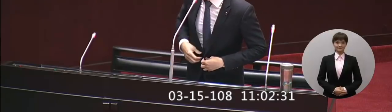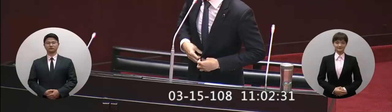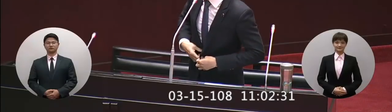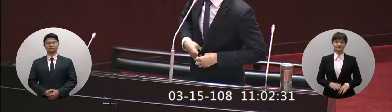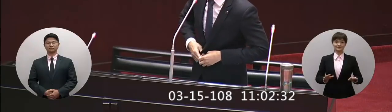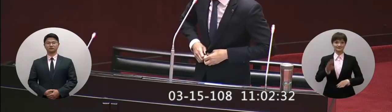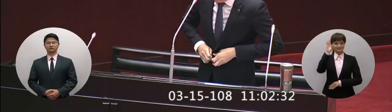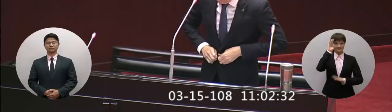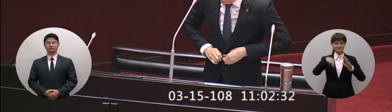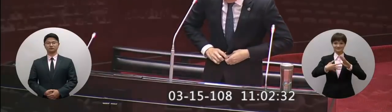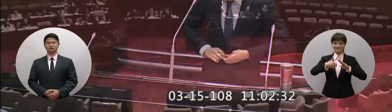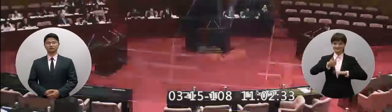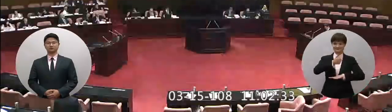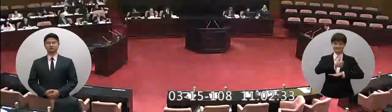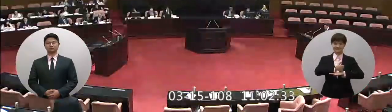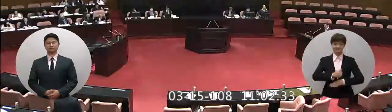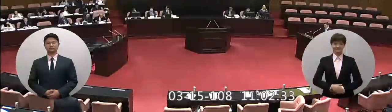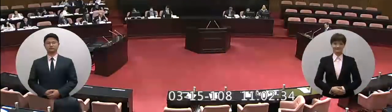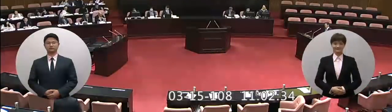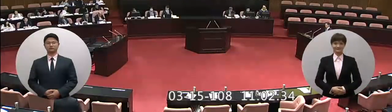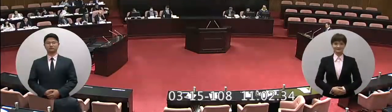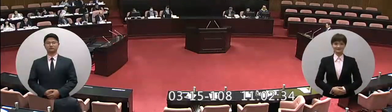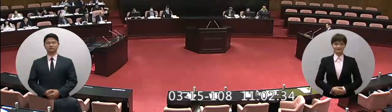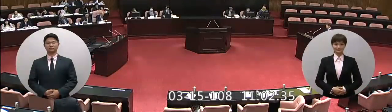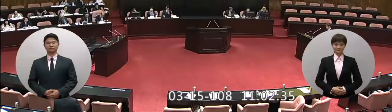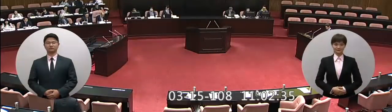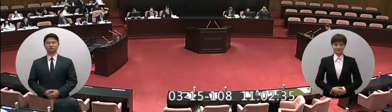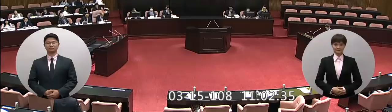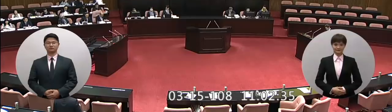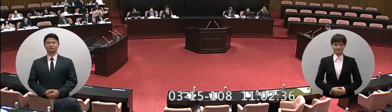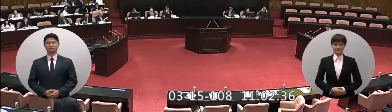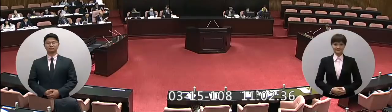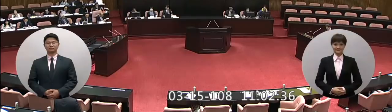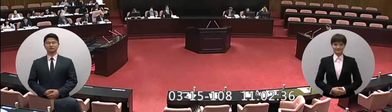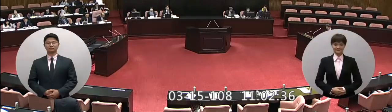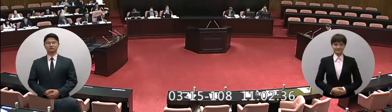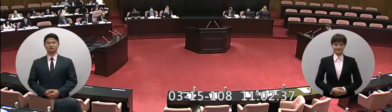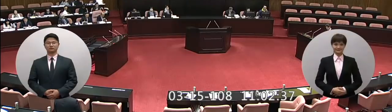我们请苏院长， 请行政院苏院长。